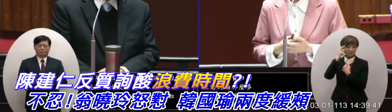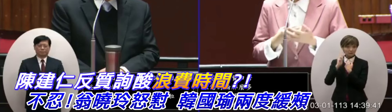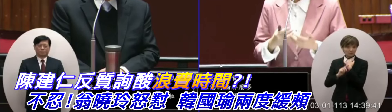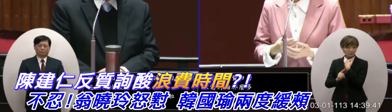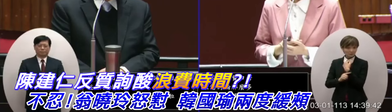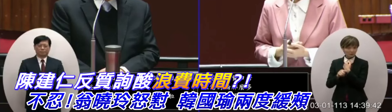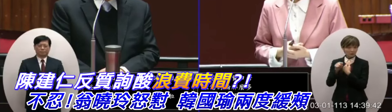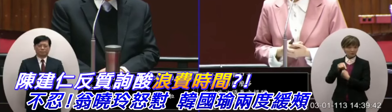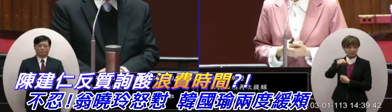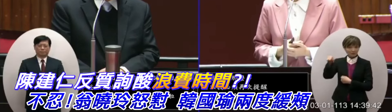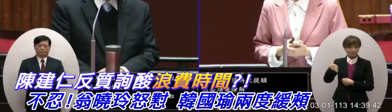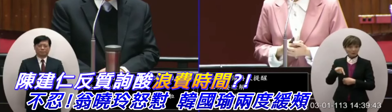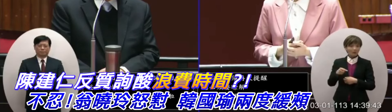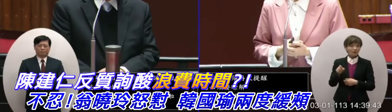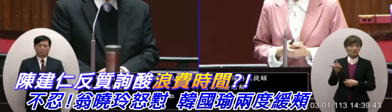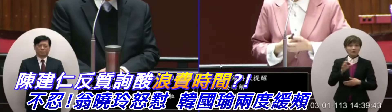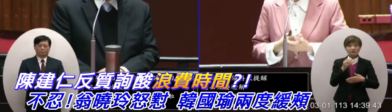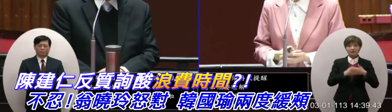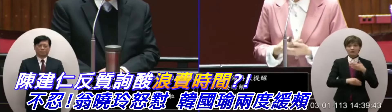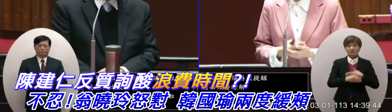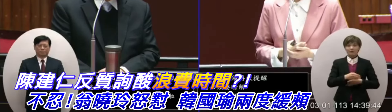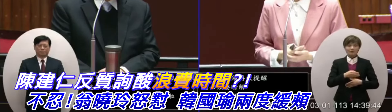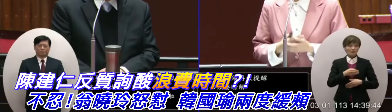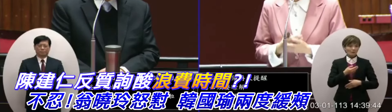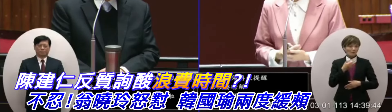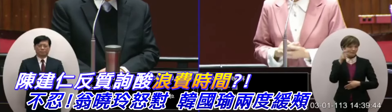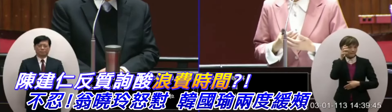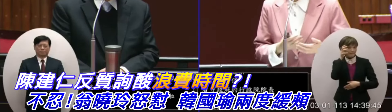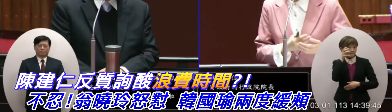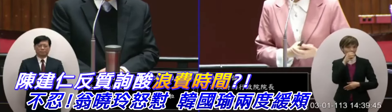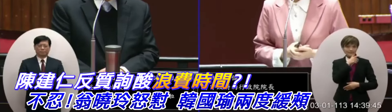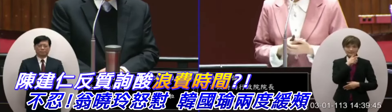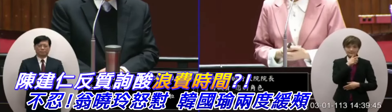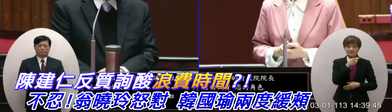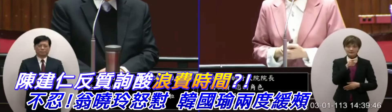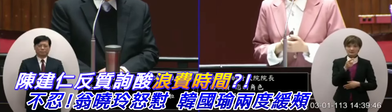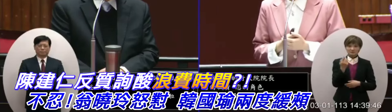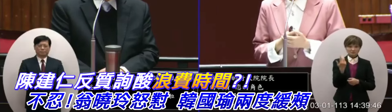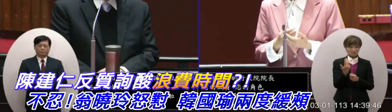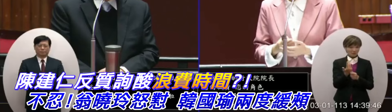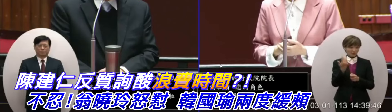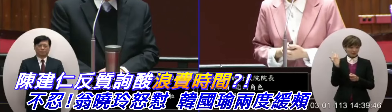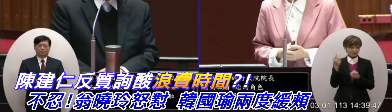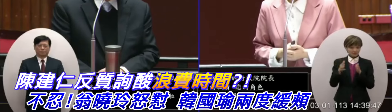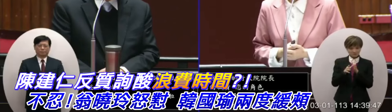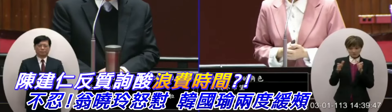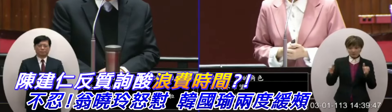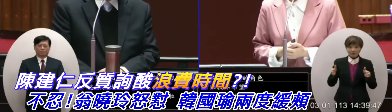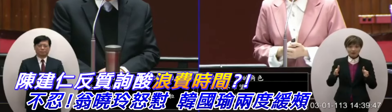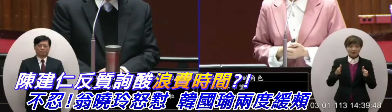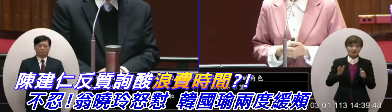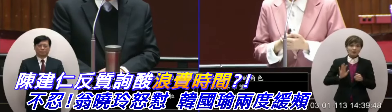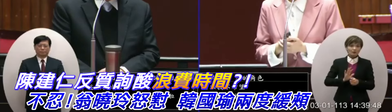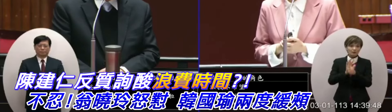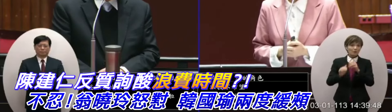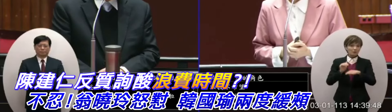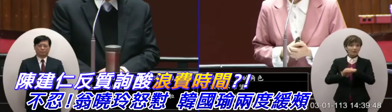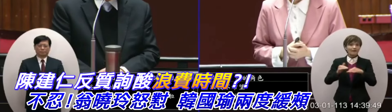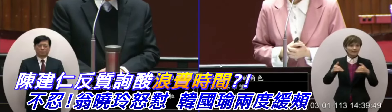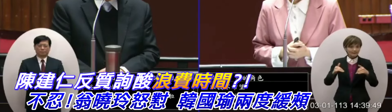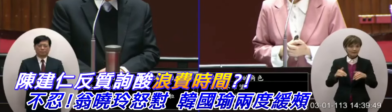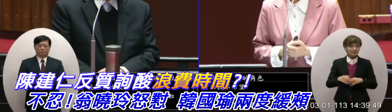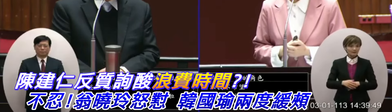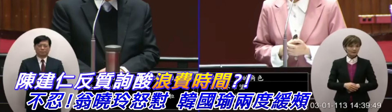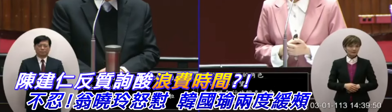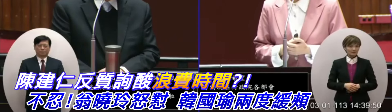面的剩余价值，去推动你们过去那8年没有完的推动完的政策。如果那是那么重